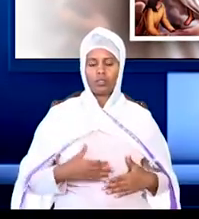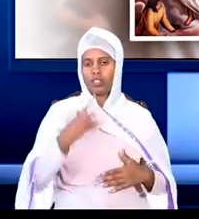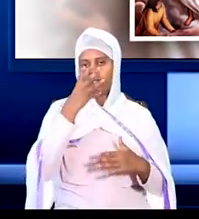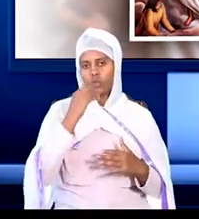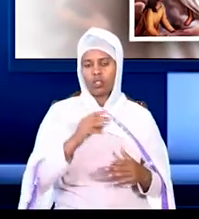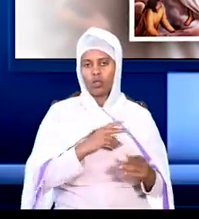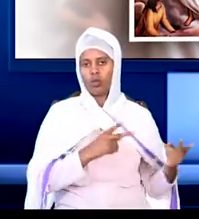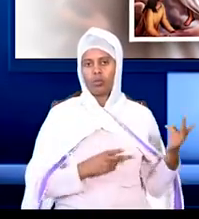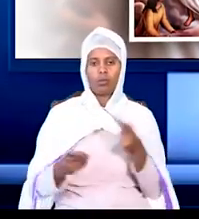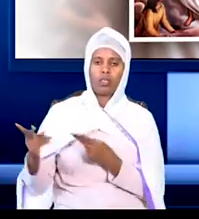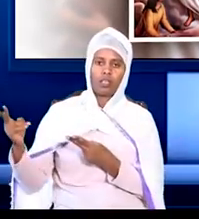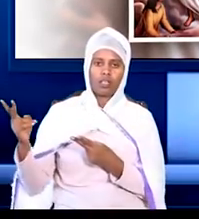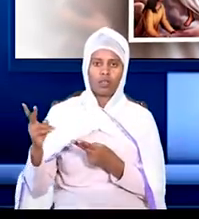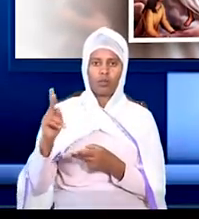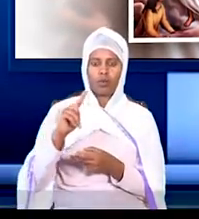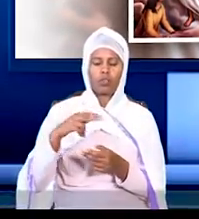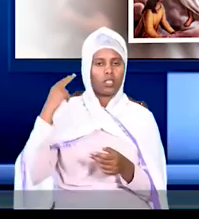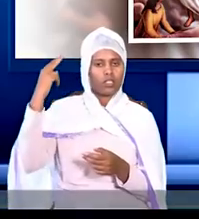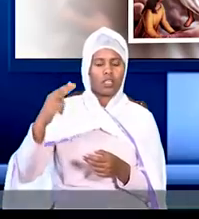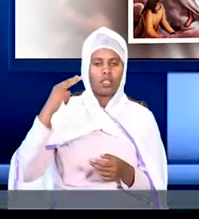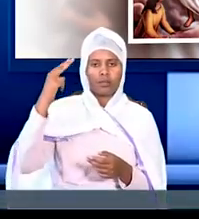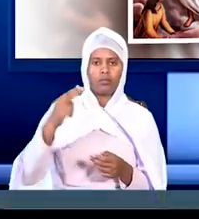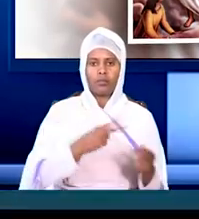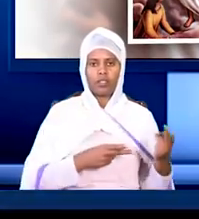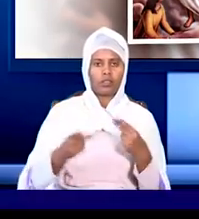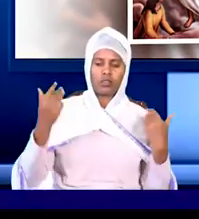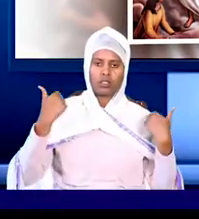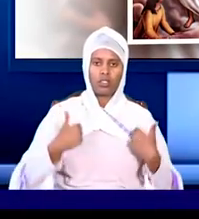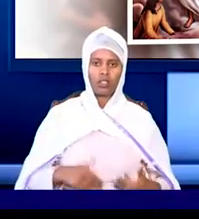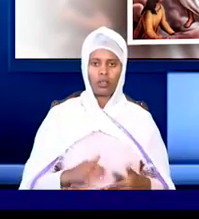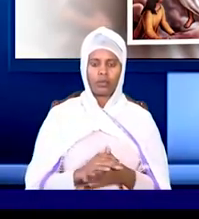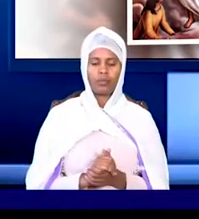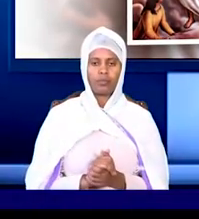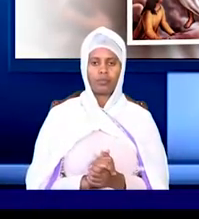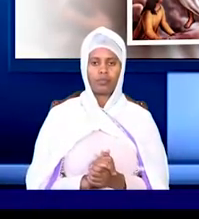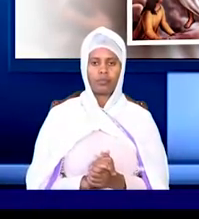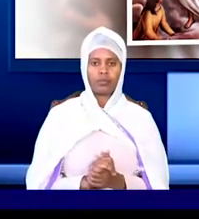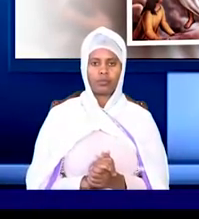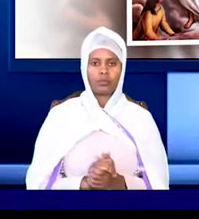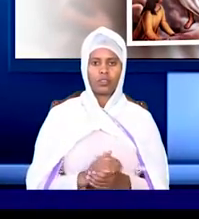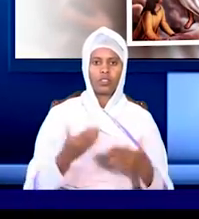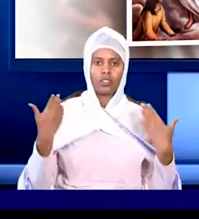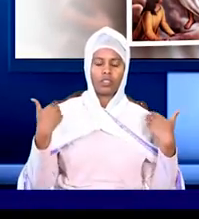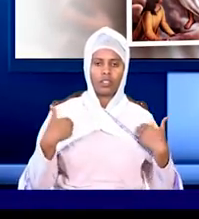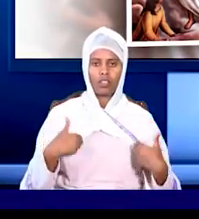ብስጋ ሞተ ብነፍስኸ ህያው ኮነ ብባህር የመለኮት ህያው ናይ ዘለዓለ ድቀተልካዮ